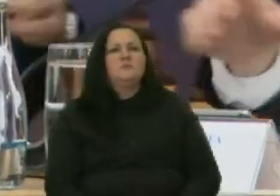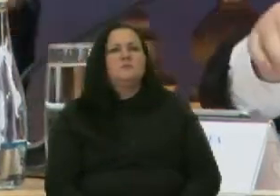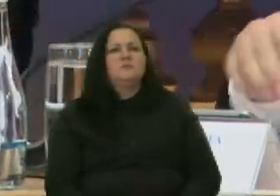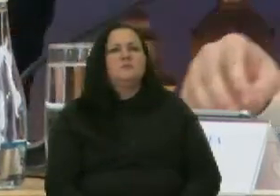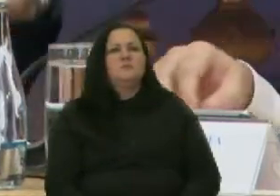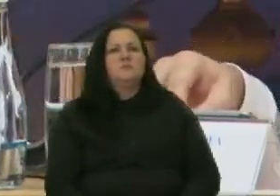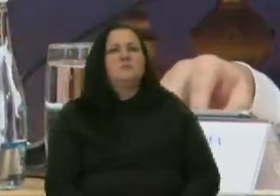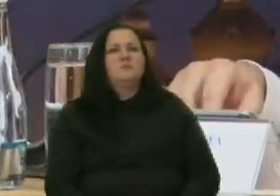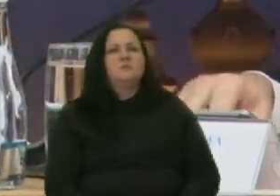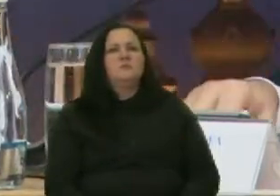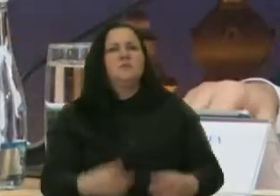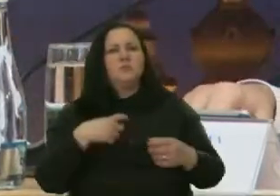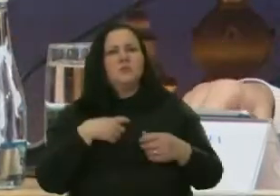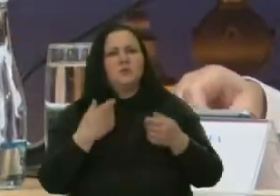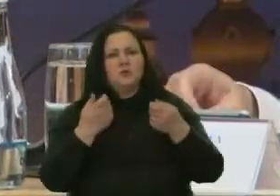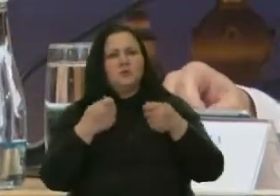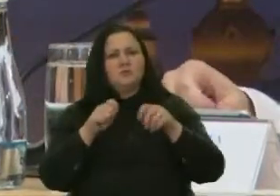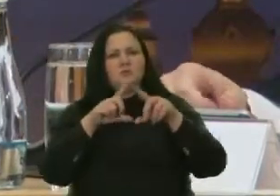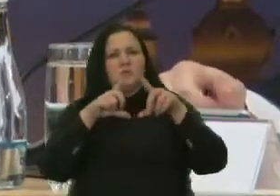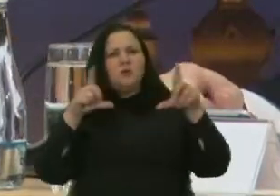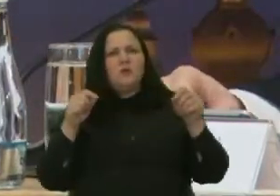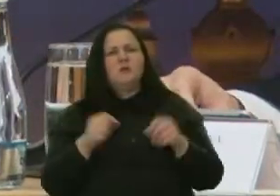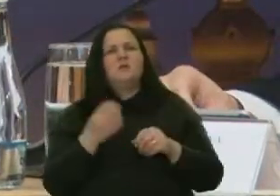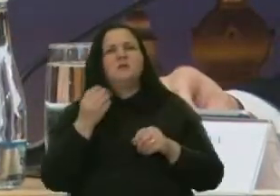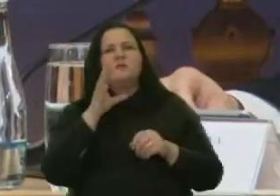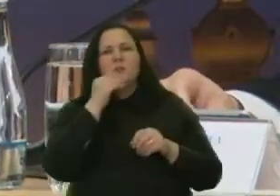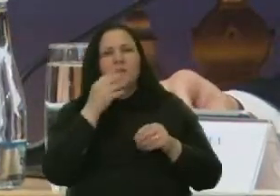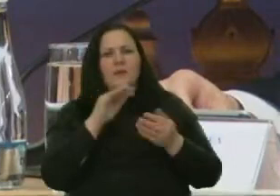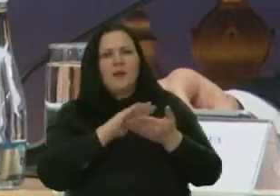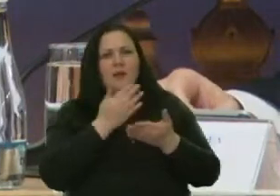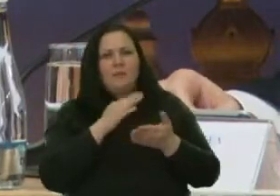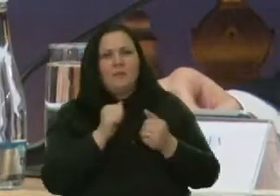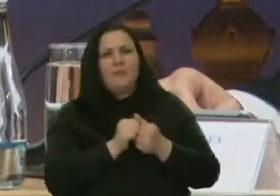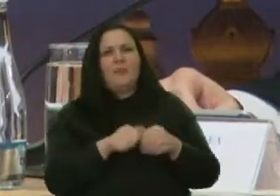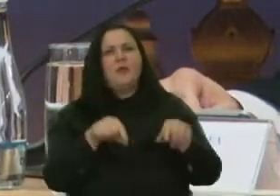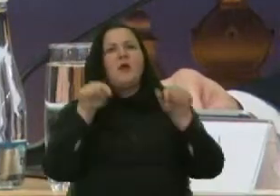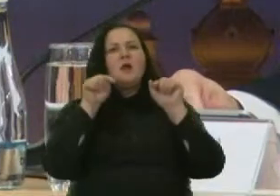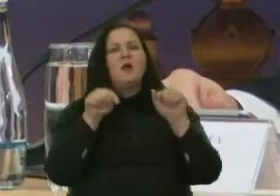puteți să închideți ecranul că o să vorbesc de pe calculatorul meu